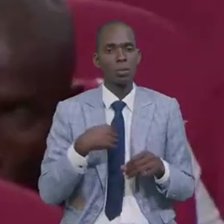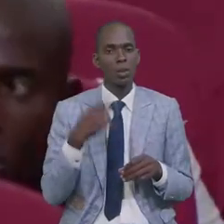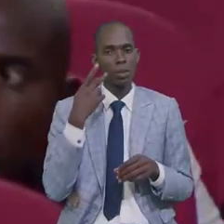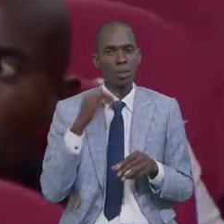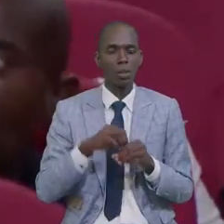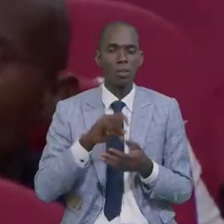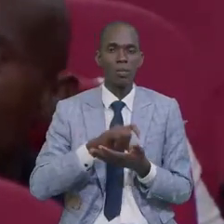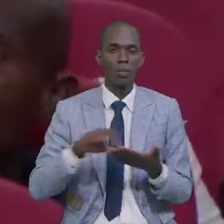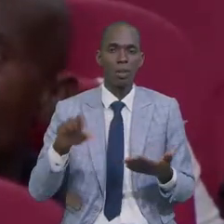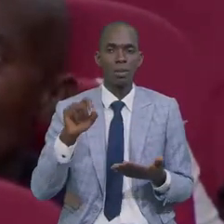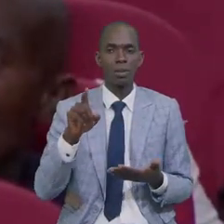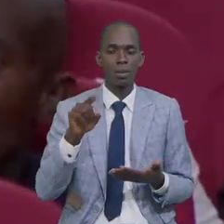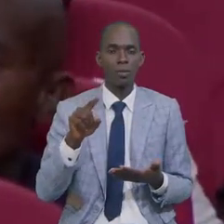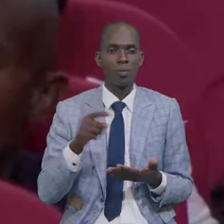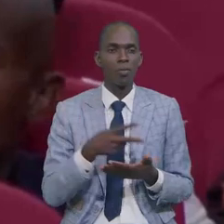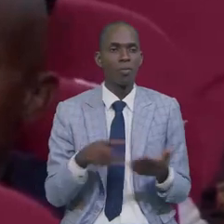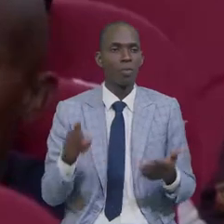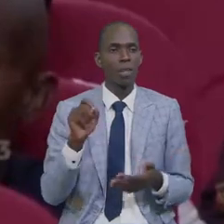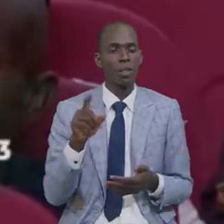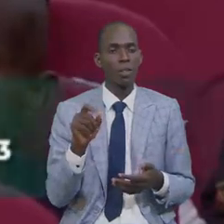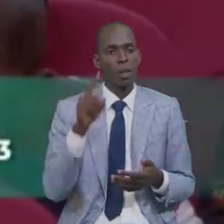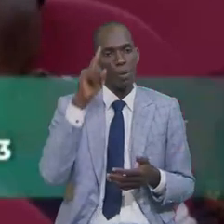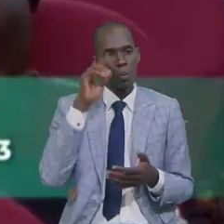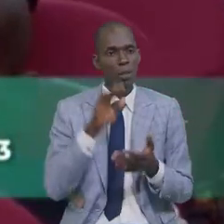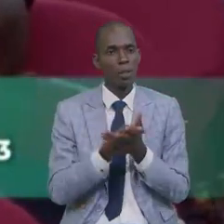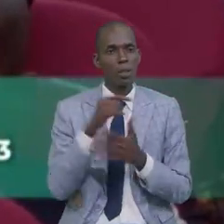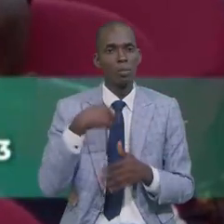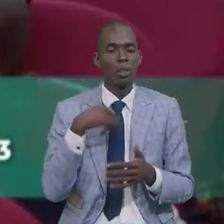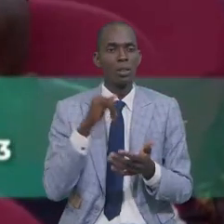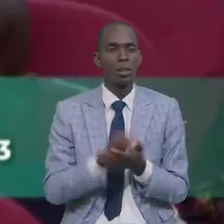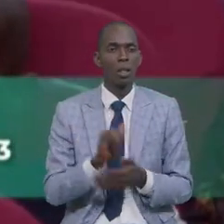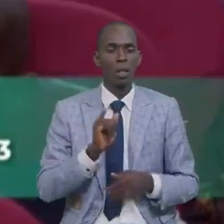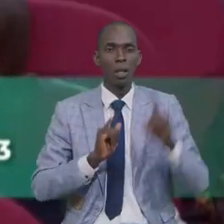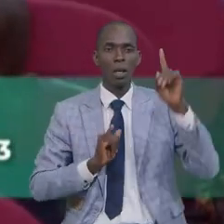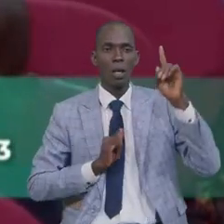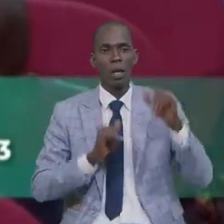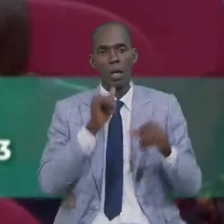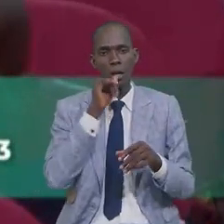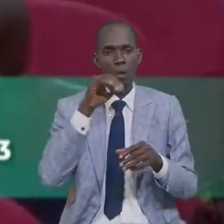Verset 11. Croyez-moi, je suis dans le Père.